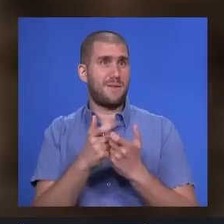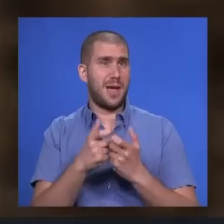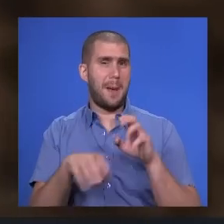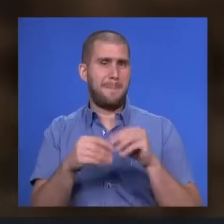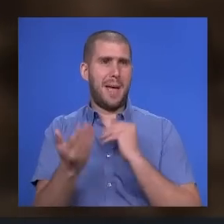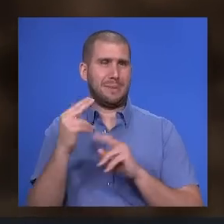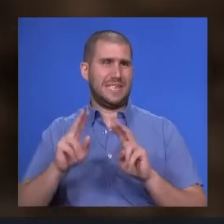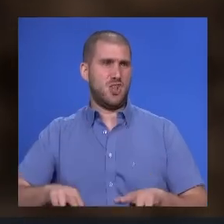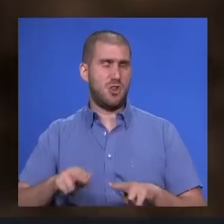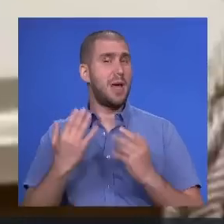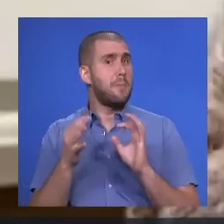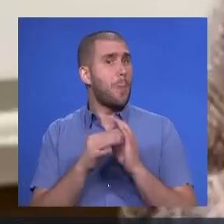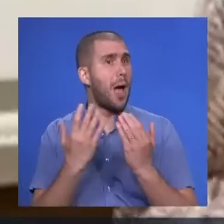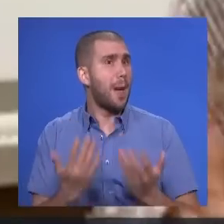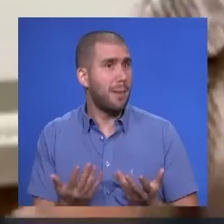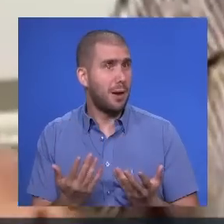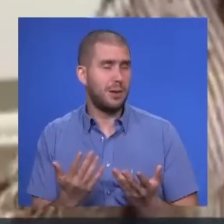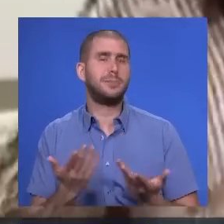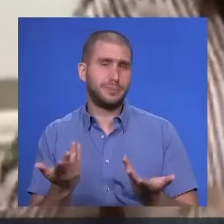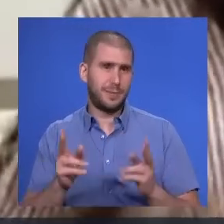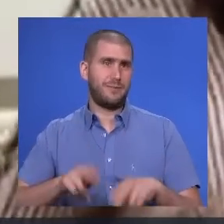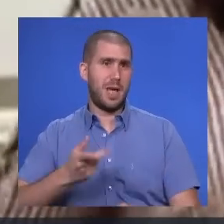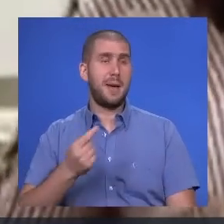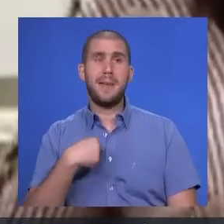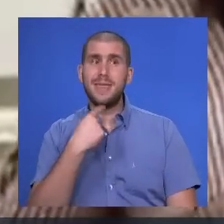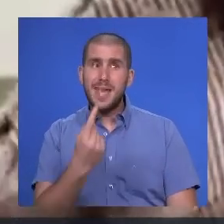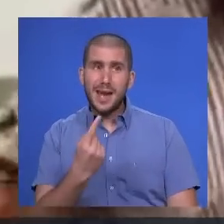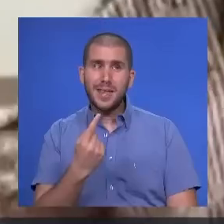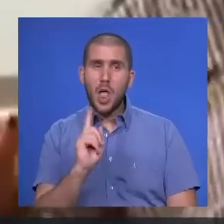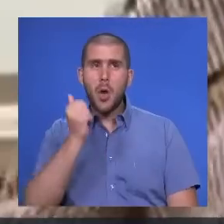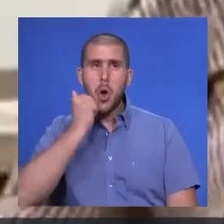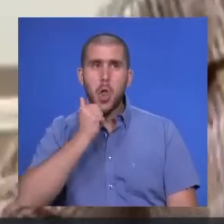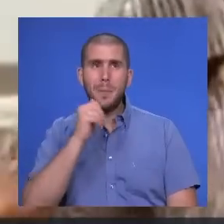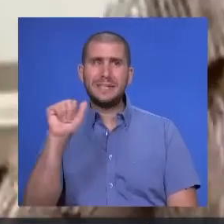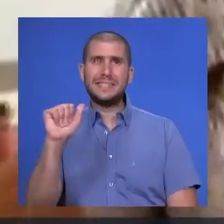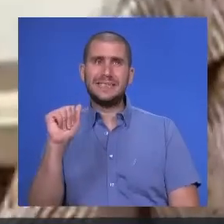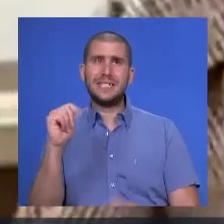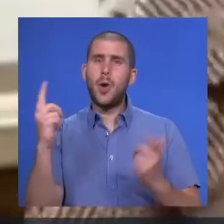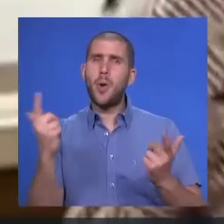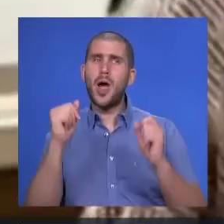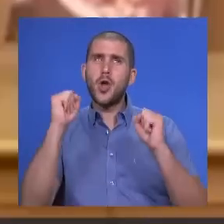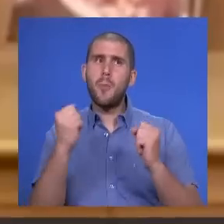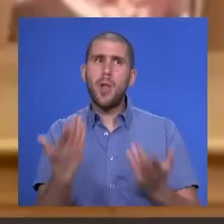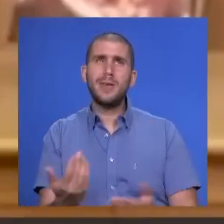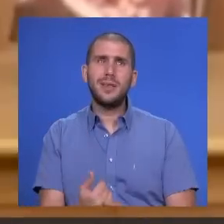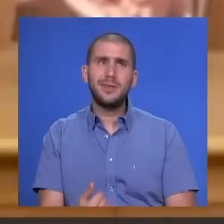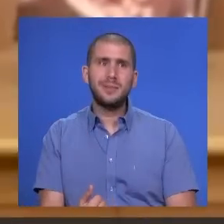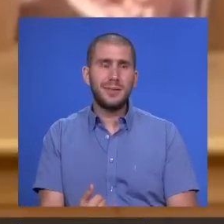פריימריז. עד כמה מחובר, ובכן. מה אני אגיד לכם? לא כל יום איציק חוגג יום הולדת.